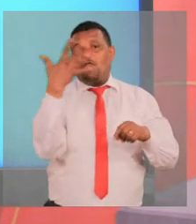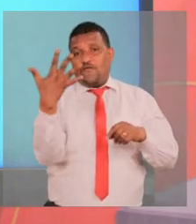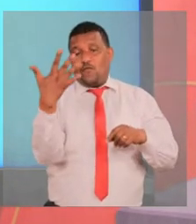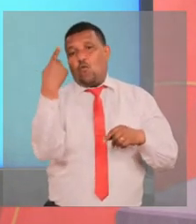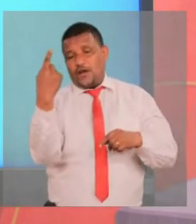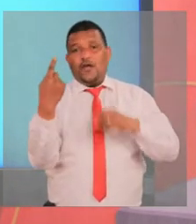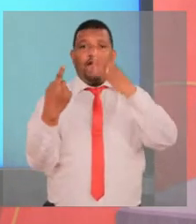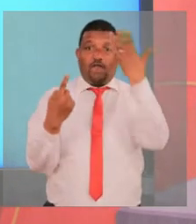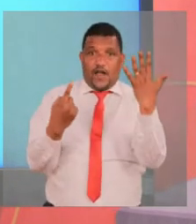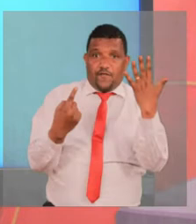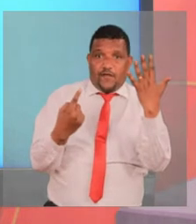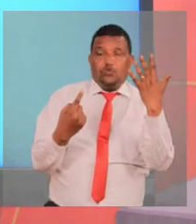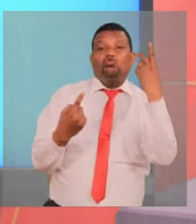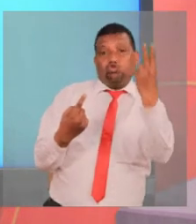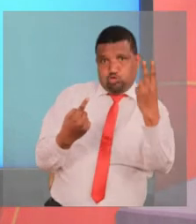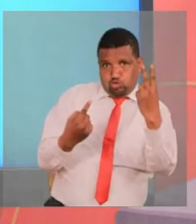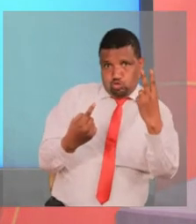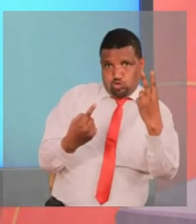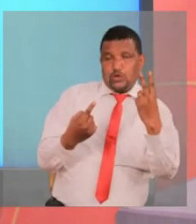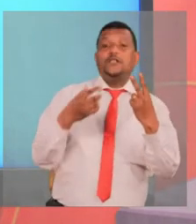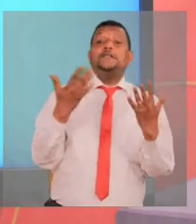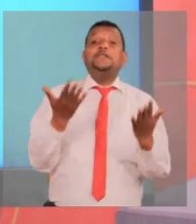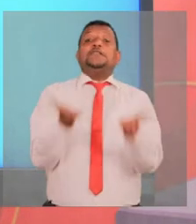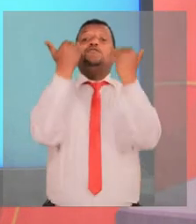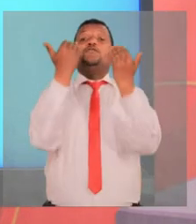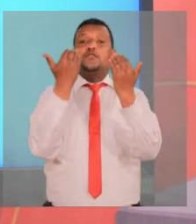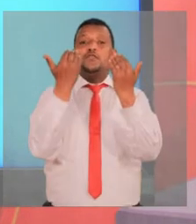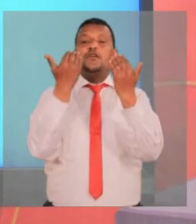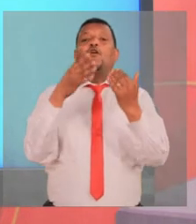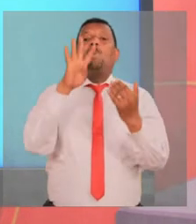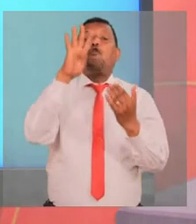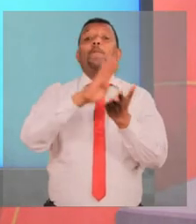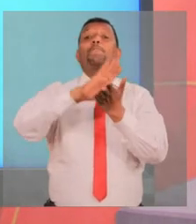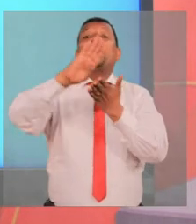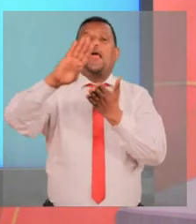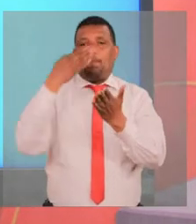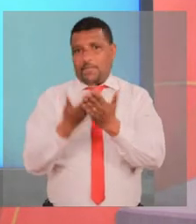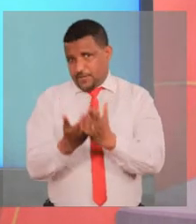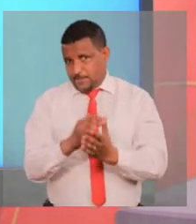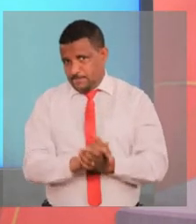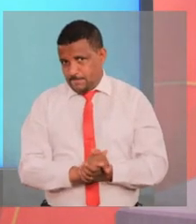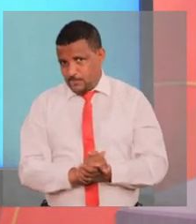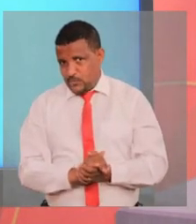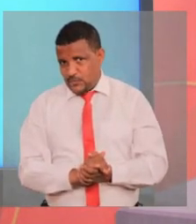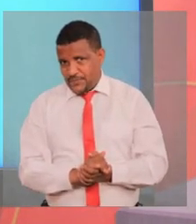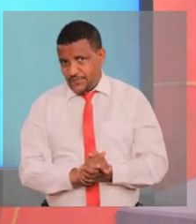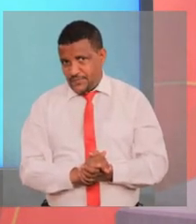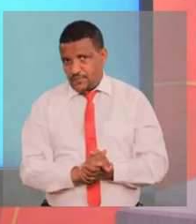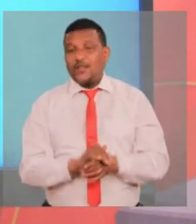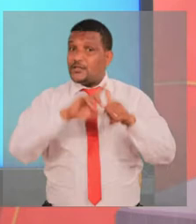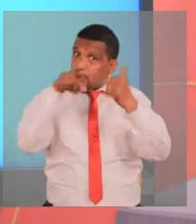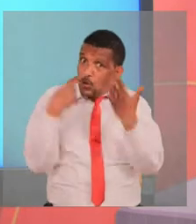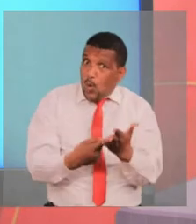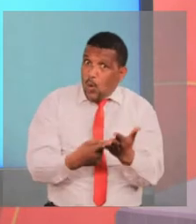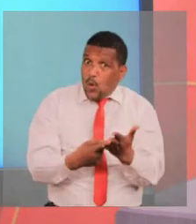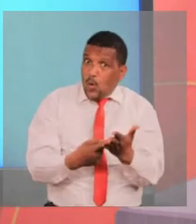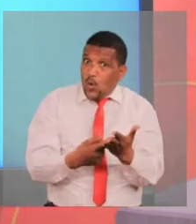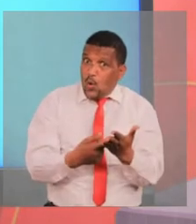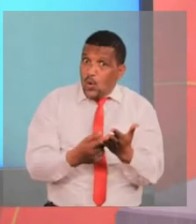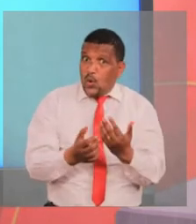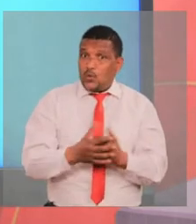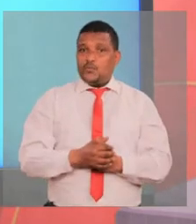4051 अधिकतम कर दो कि शो